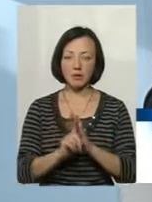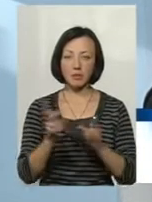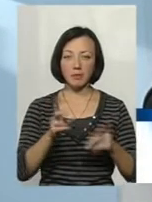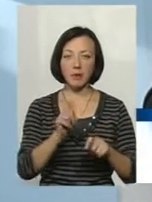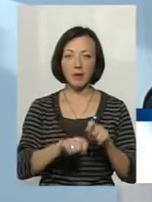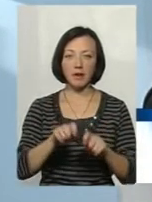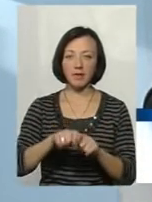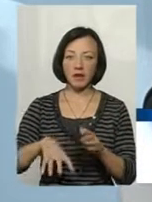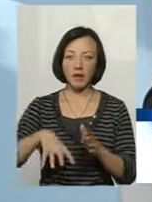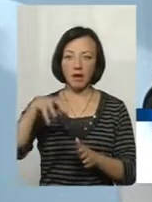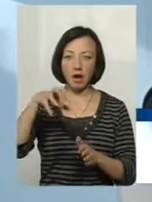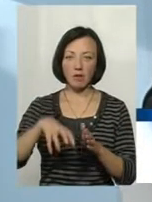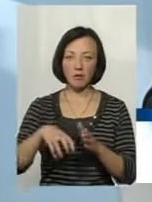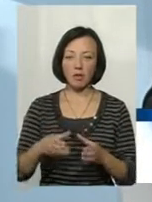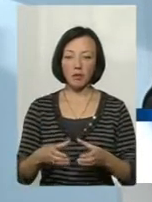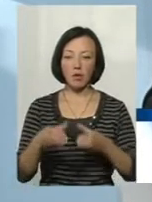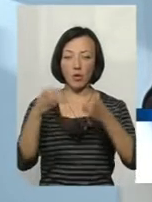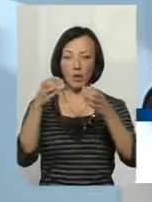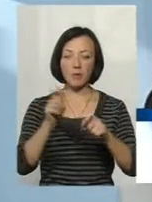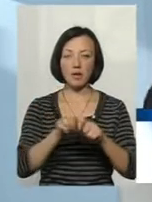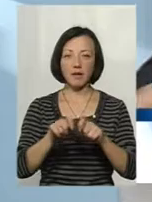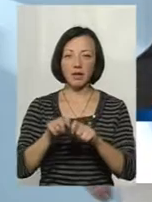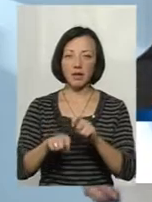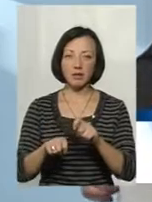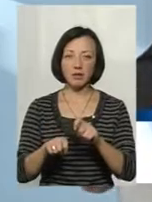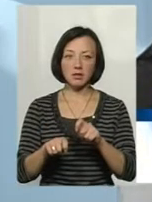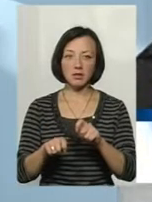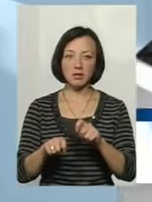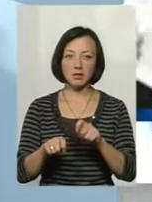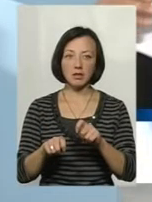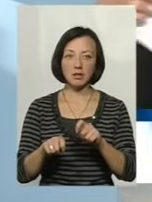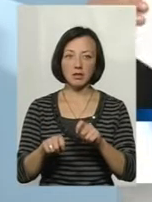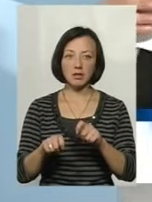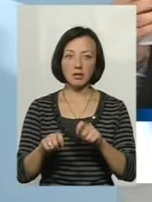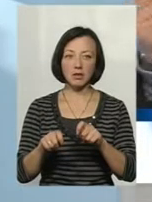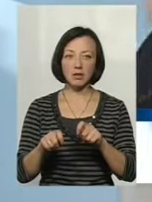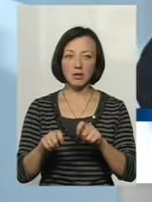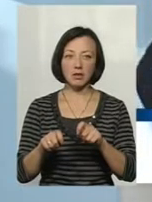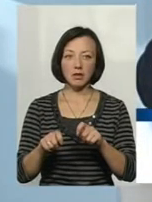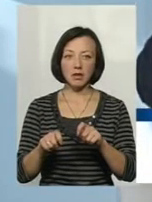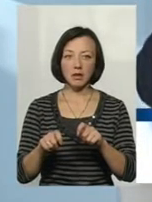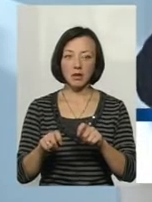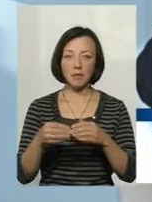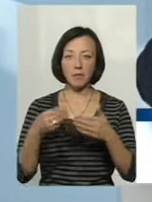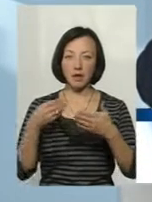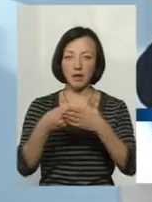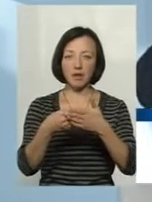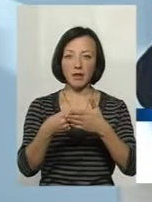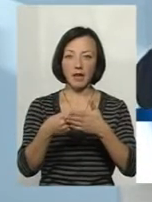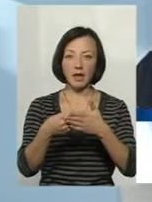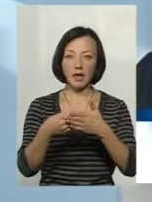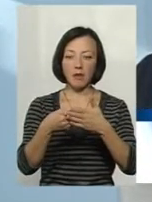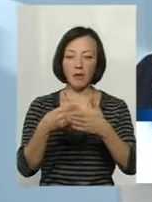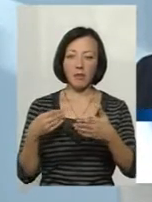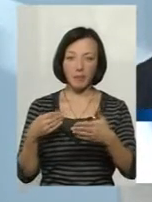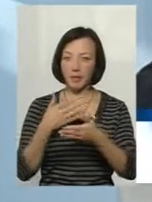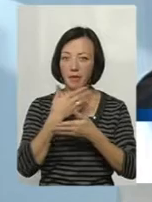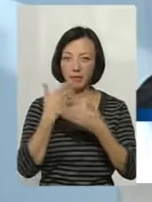перевірити тягу. Тяга в димоході перевіряється прикладанням аркуша до вентиляційної решітки. Якщо аркуш не падає,